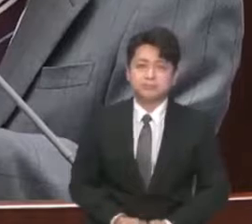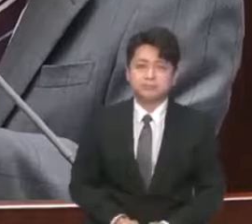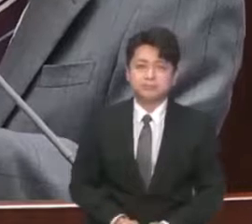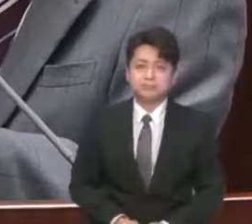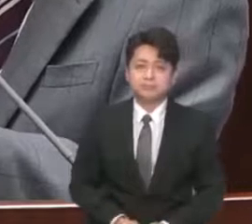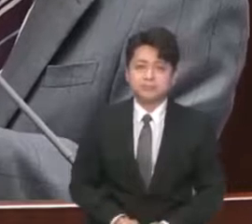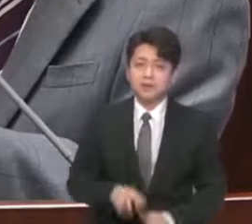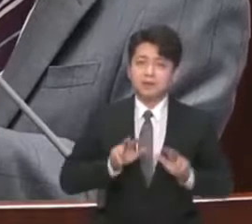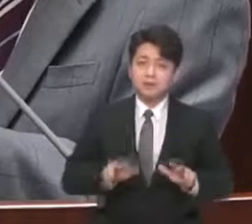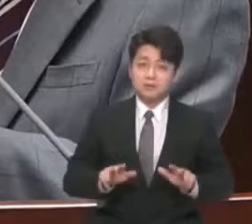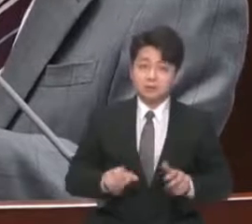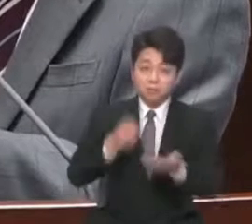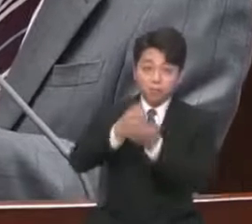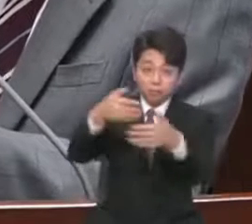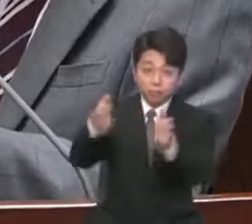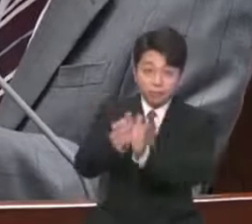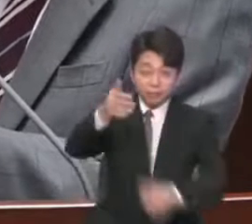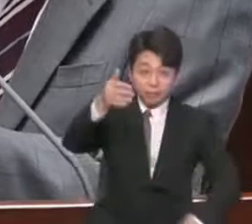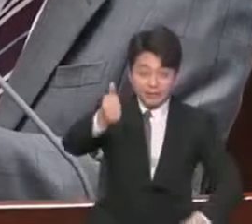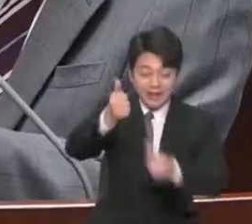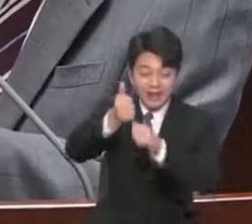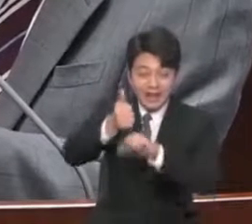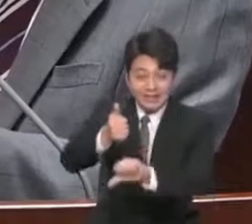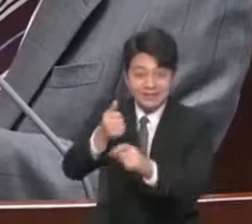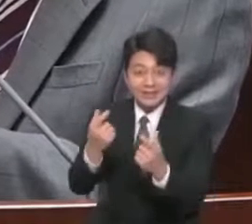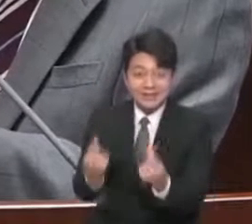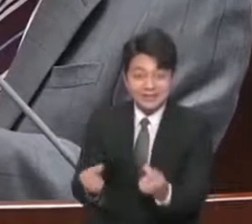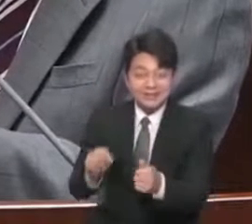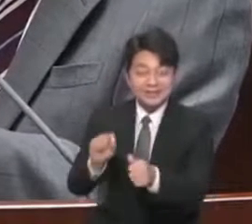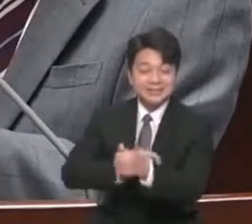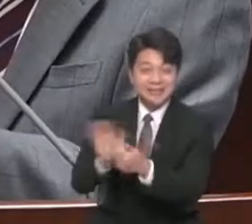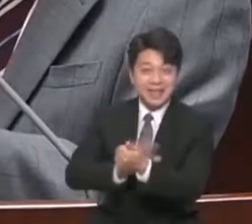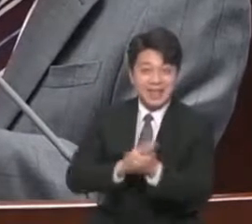대다수 국민들은 서열병과 같은 혜택을 못 받았어요.